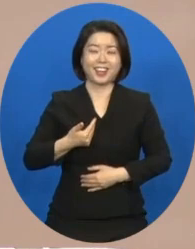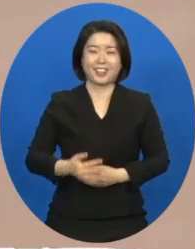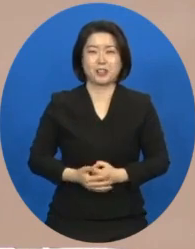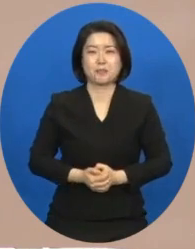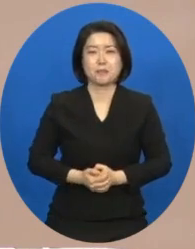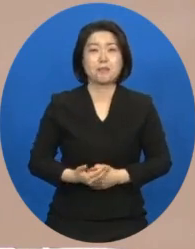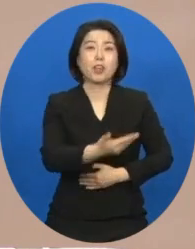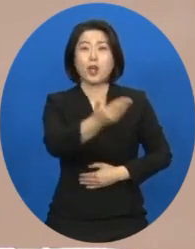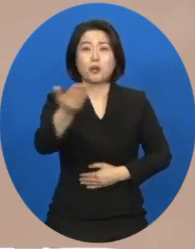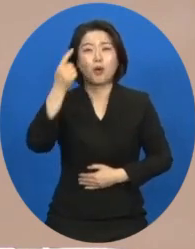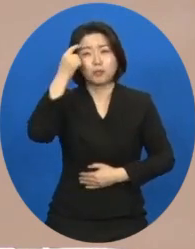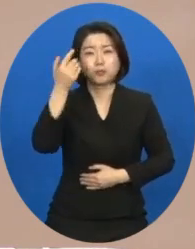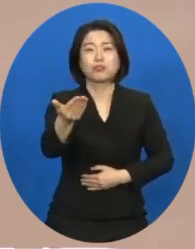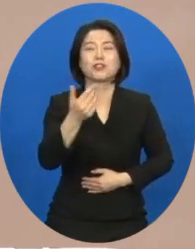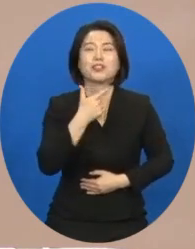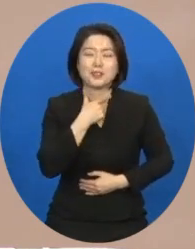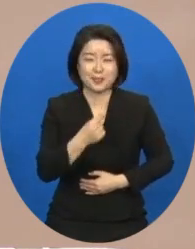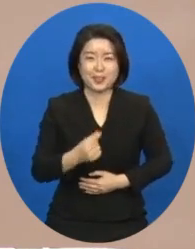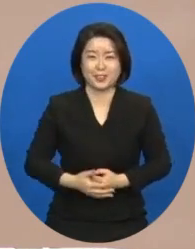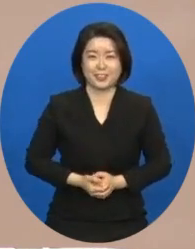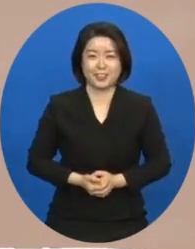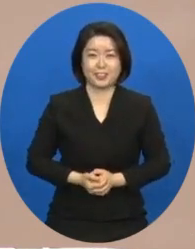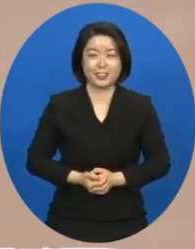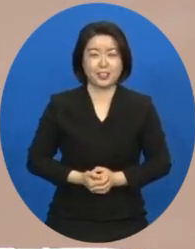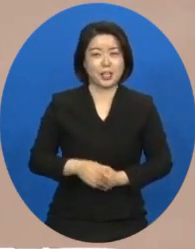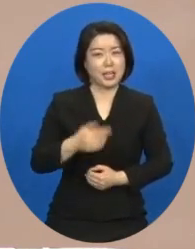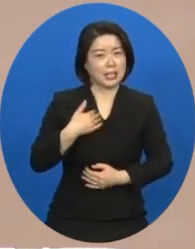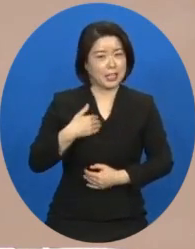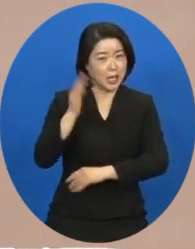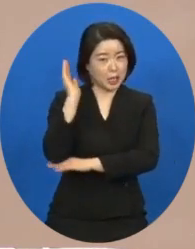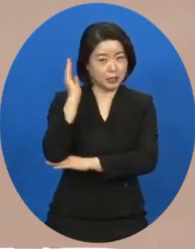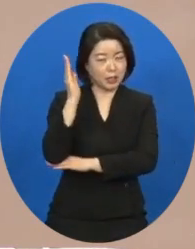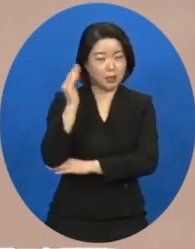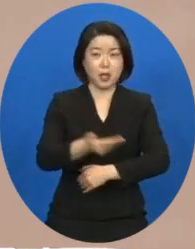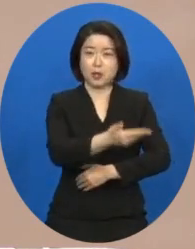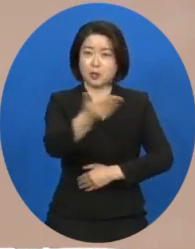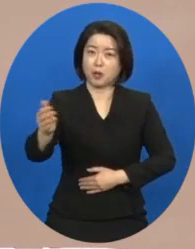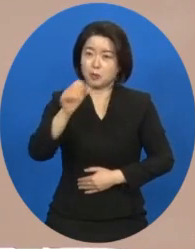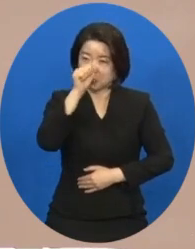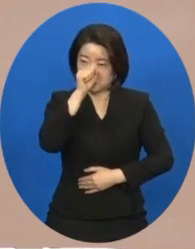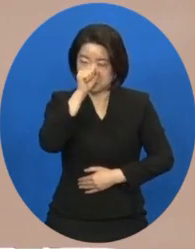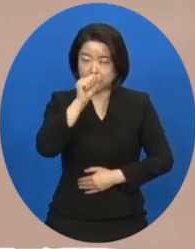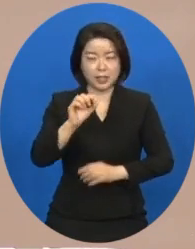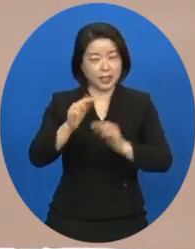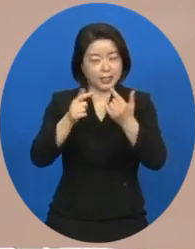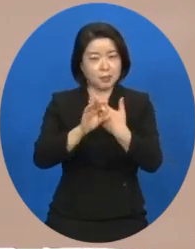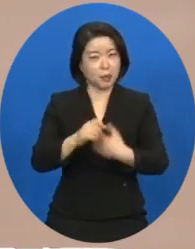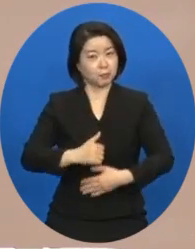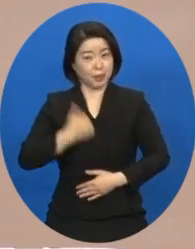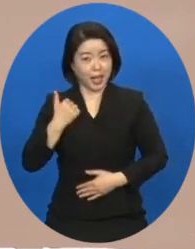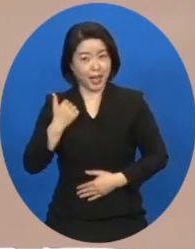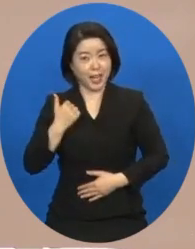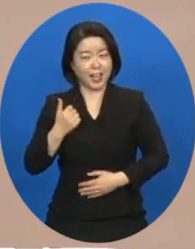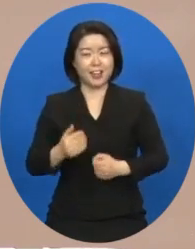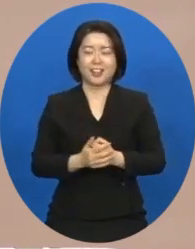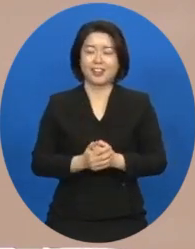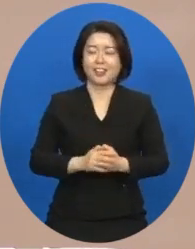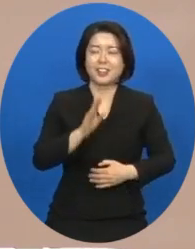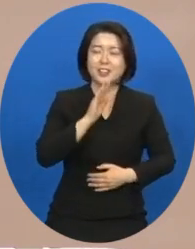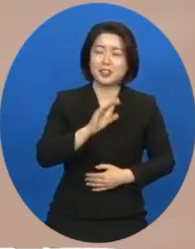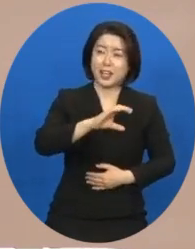그러시더라고요. 여러분들에게도 묻고 싶어요. 그렇게 설교하면 여러분 좋습니까? 화납니까? 실제로 캐나다의